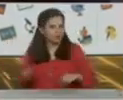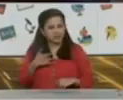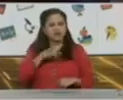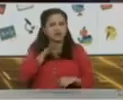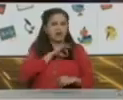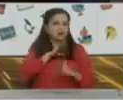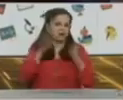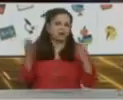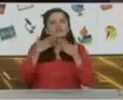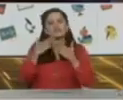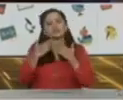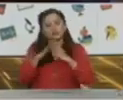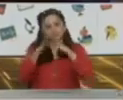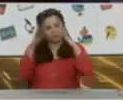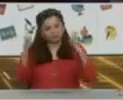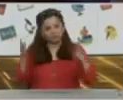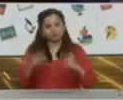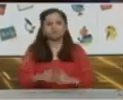धन्यवाद बेटा।